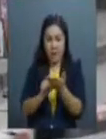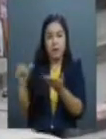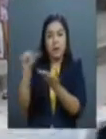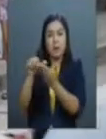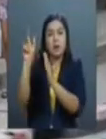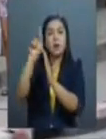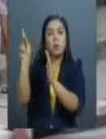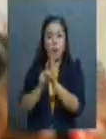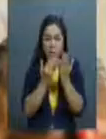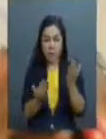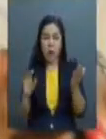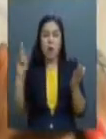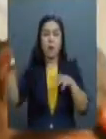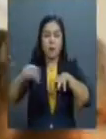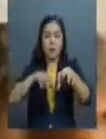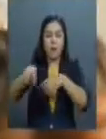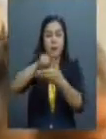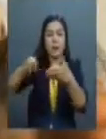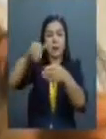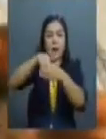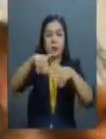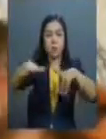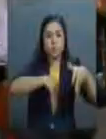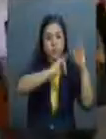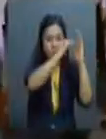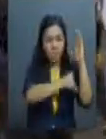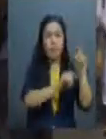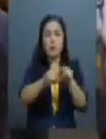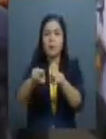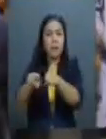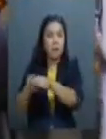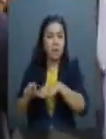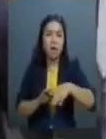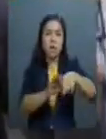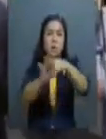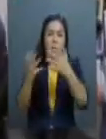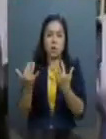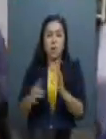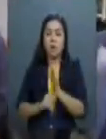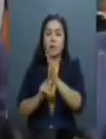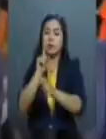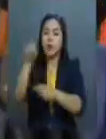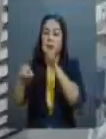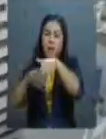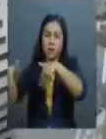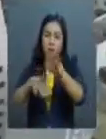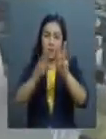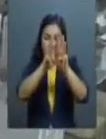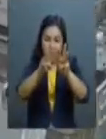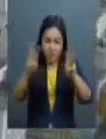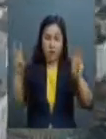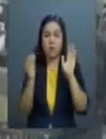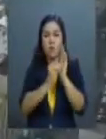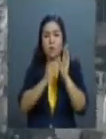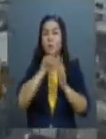กี่ยวข้องกับการจัดการเลือกตั้งท้องถิ่นซึ่งขณะนี้อยู่ระหว่างการรับฟังความเห็นจากประชาชนผ่านเว็บไซต์ของกรุงเทพม